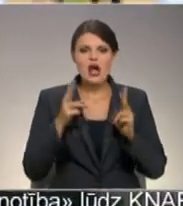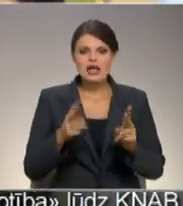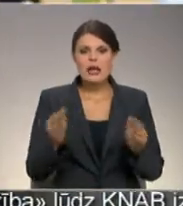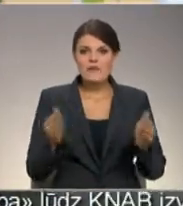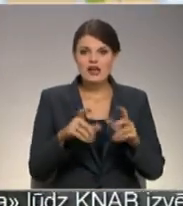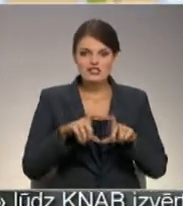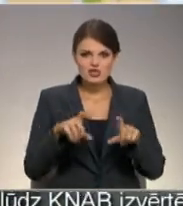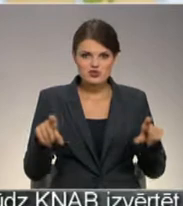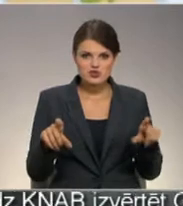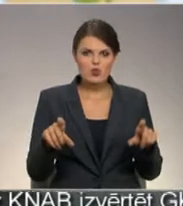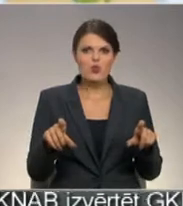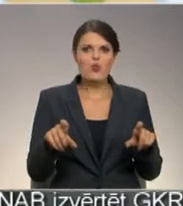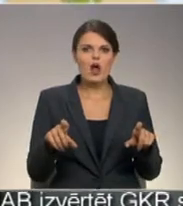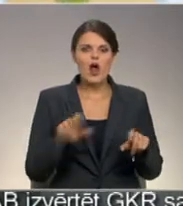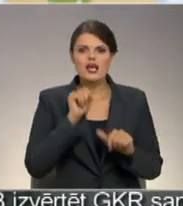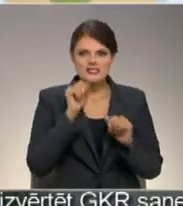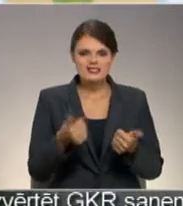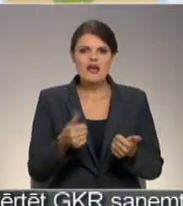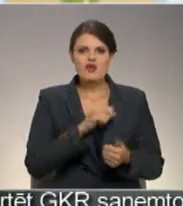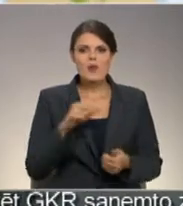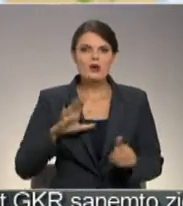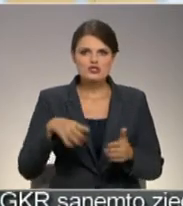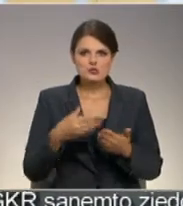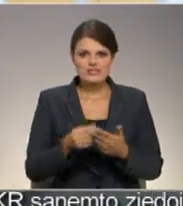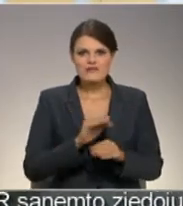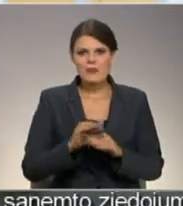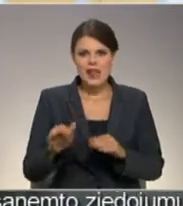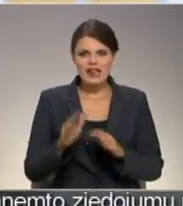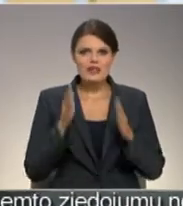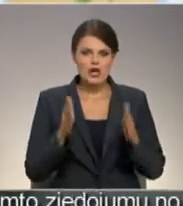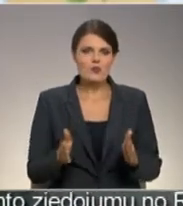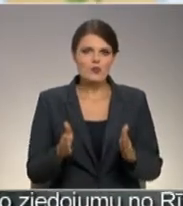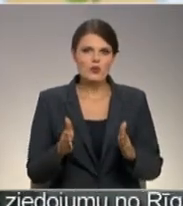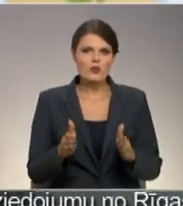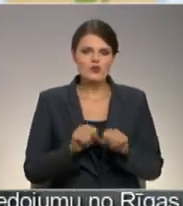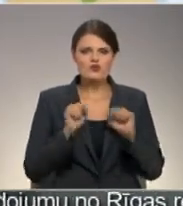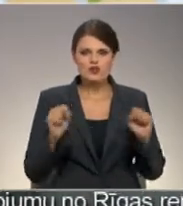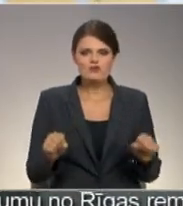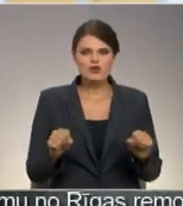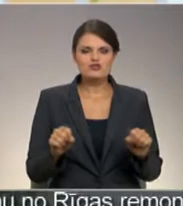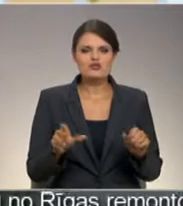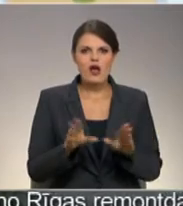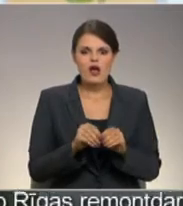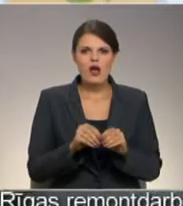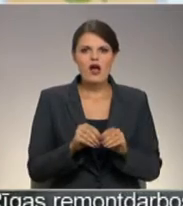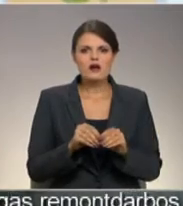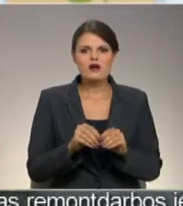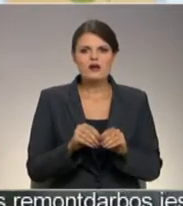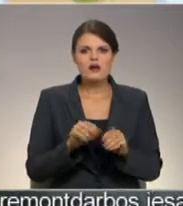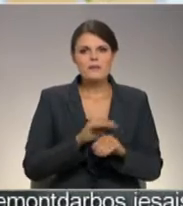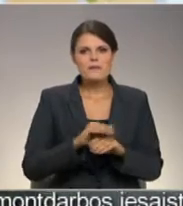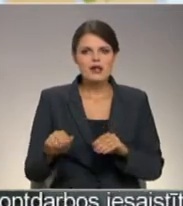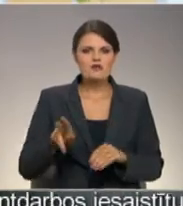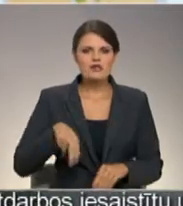mazās skolas nevar paši pa sevīm pilnībā būt nodrošināts ar kaut vai ar